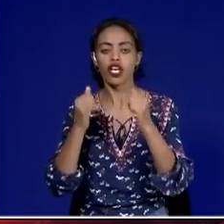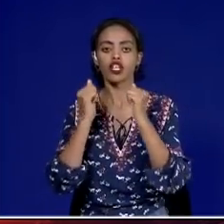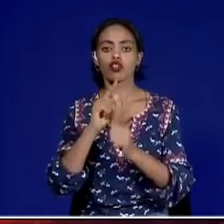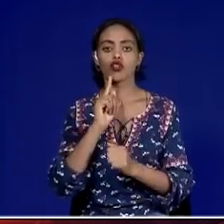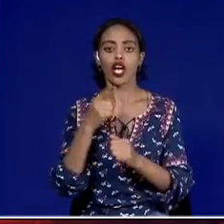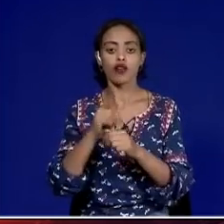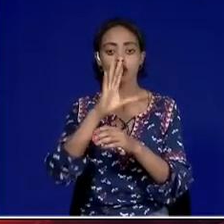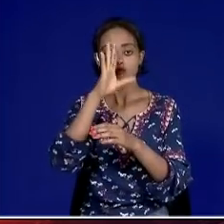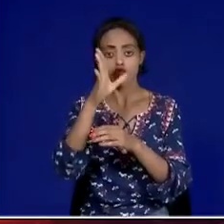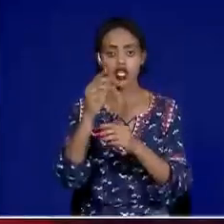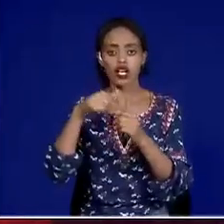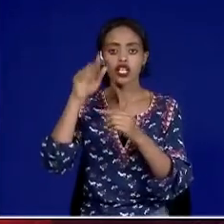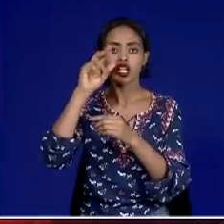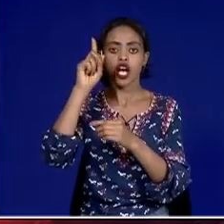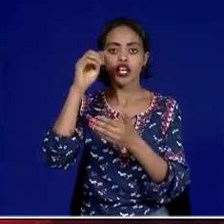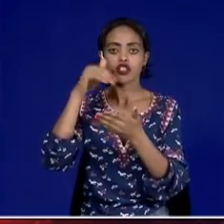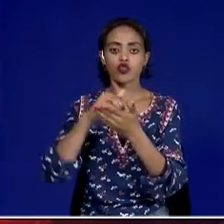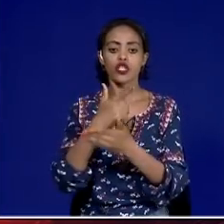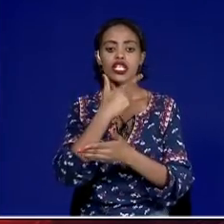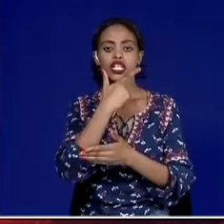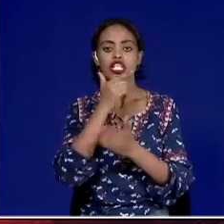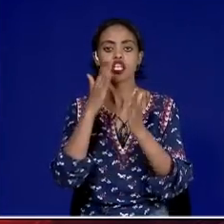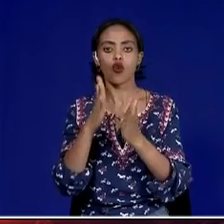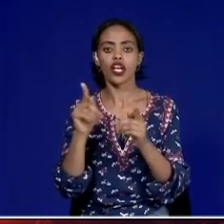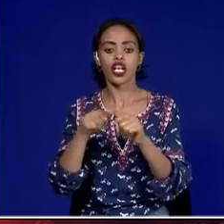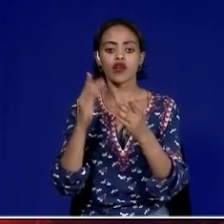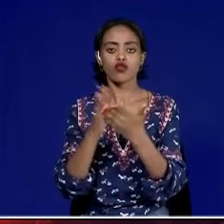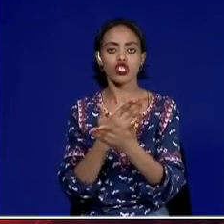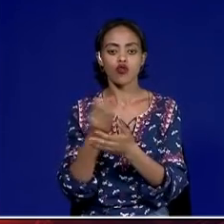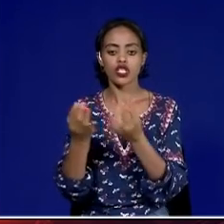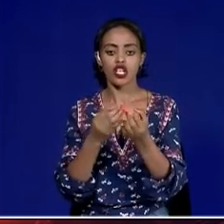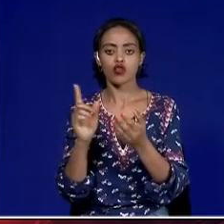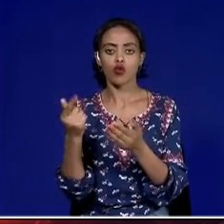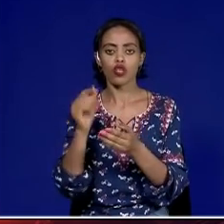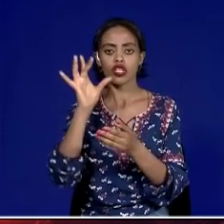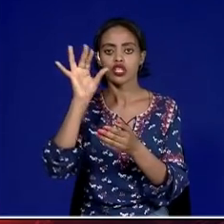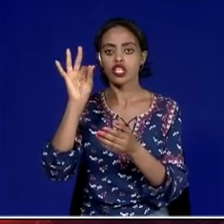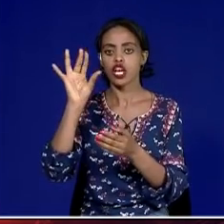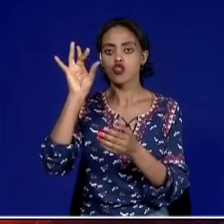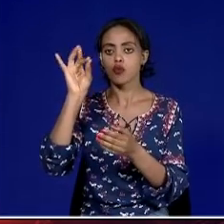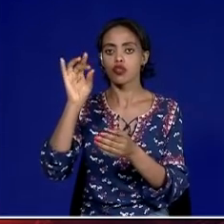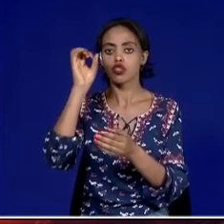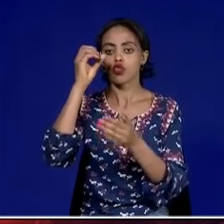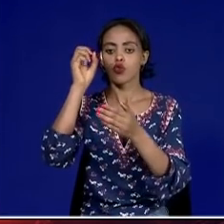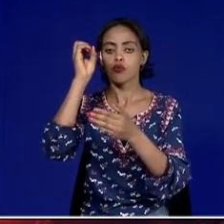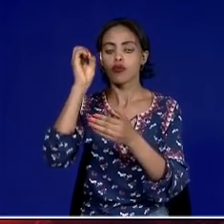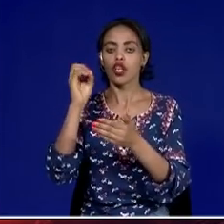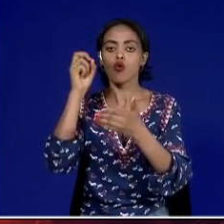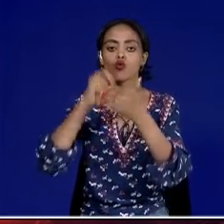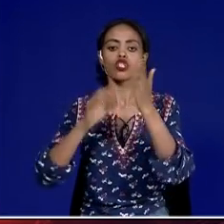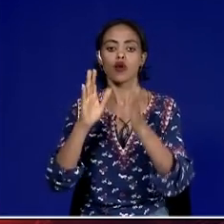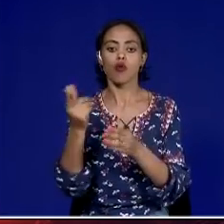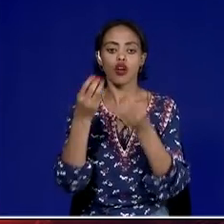ኣብዚ ምህዞ ልዕሊ 1,000 ዝኣኽሉ እንግሊዛውያን ከም ዝተሳተፍሉ ዝተገለፀ ኮይኑ 98% ውፅኢታዊ ምዃኑ ድማ ተሓቢሩ